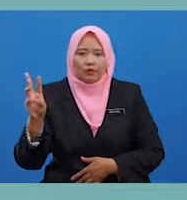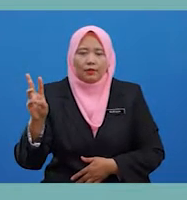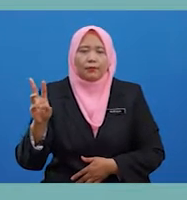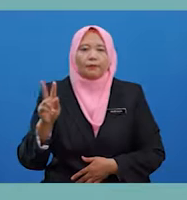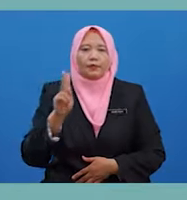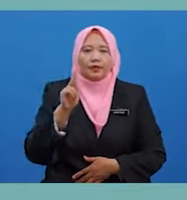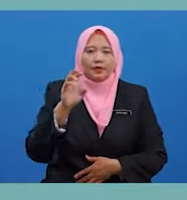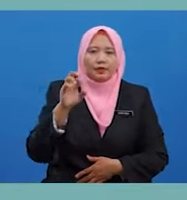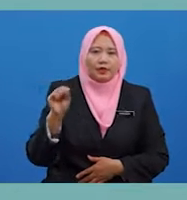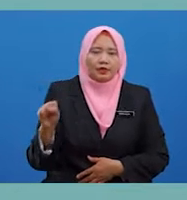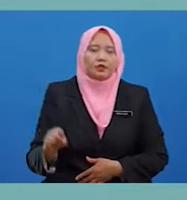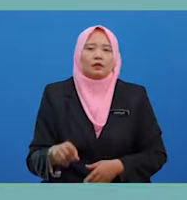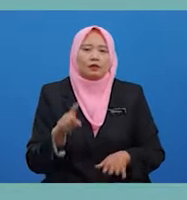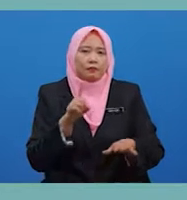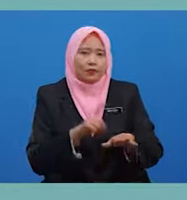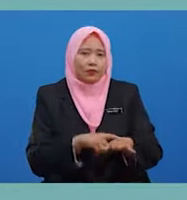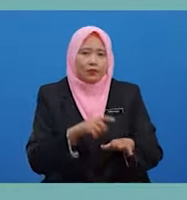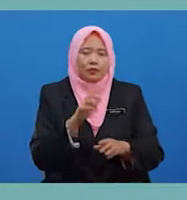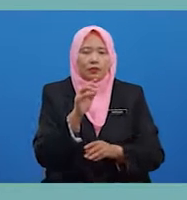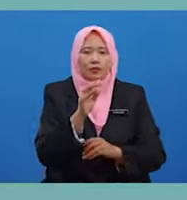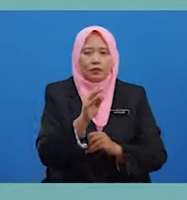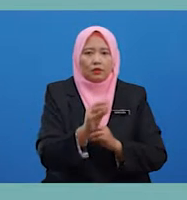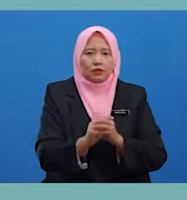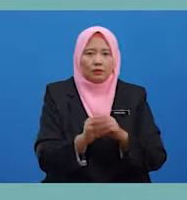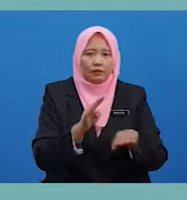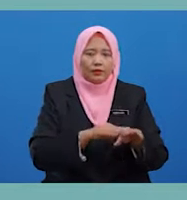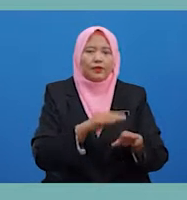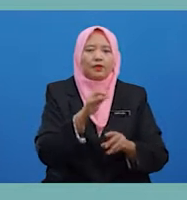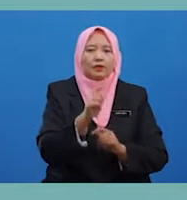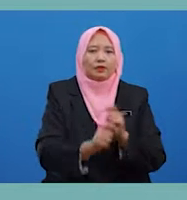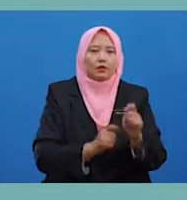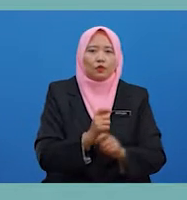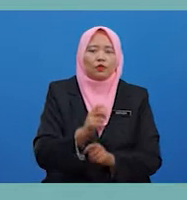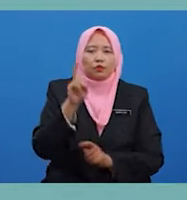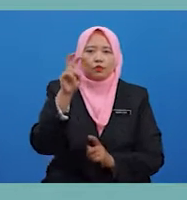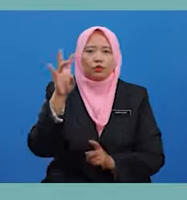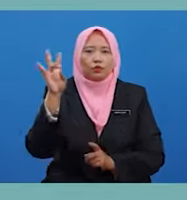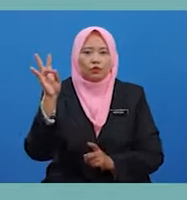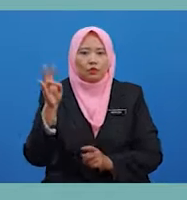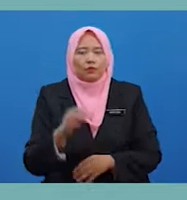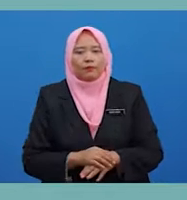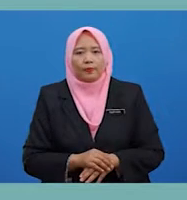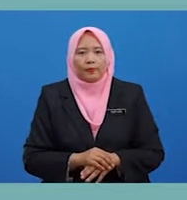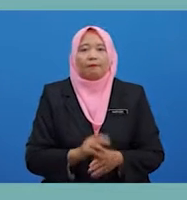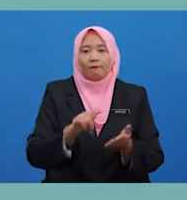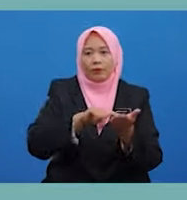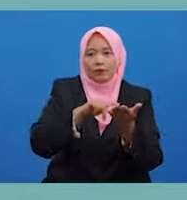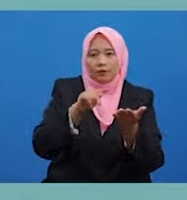152,456 kes pada tahun 2017. Penurunan sebanyak